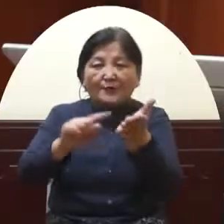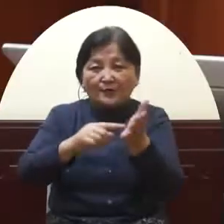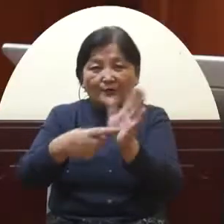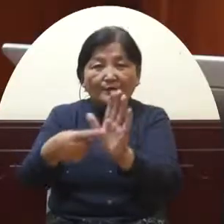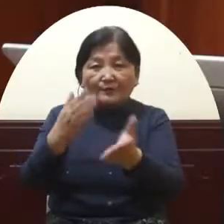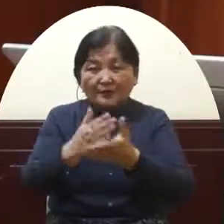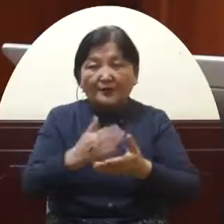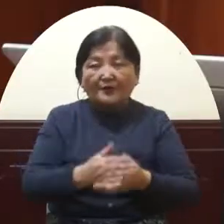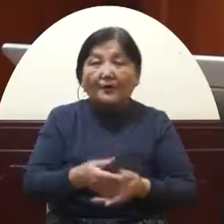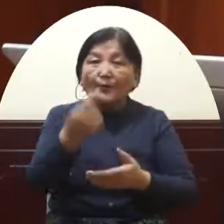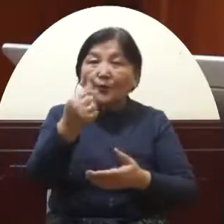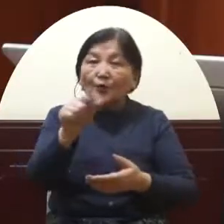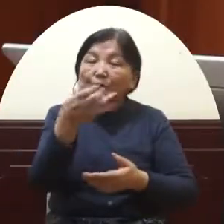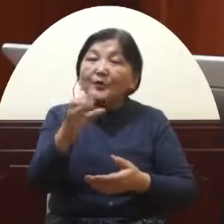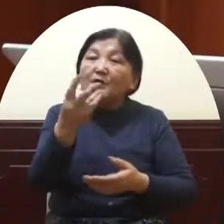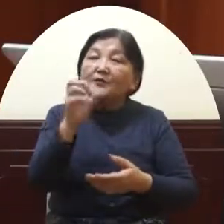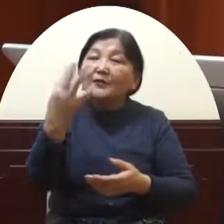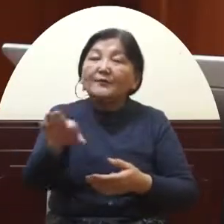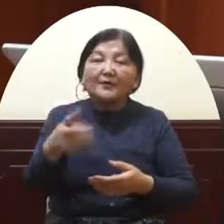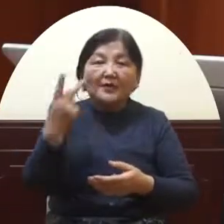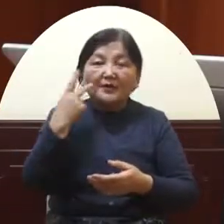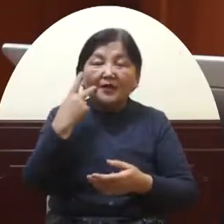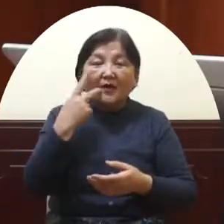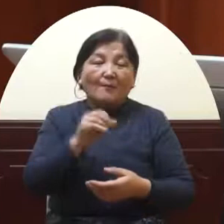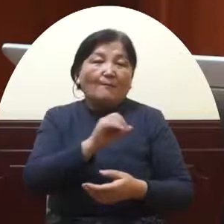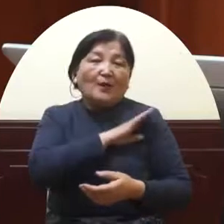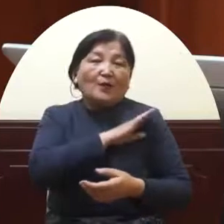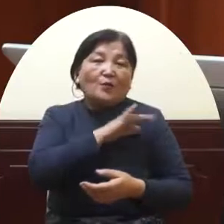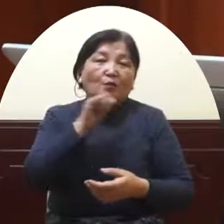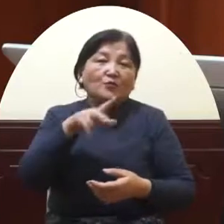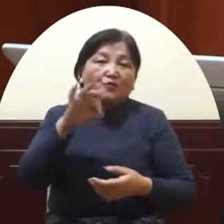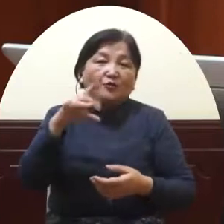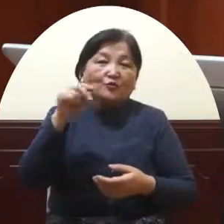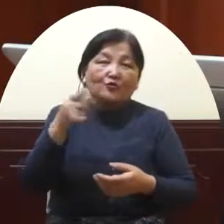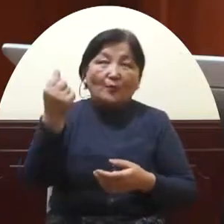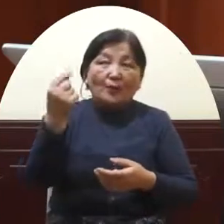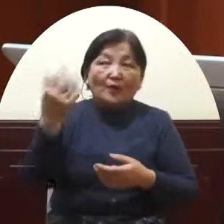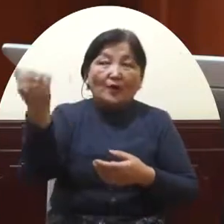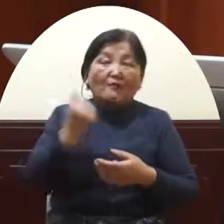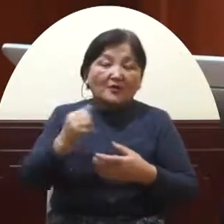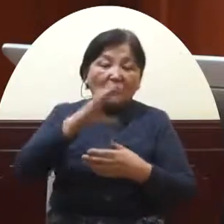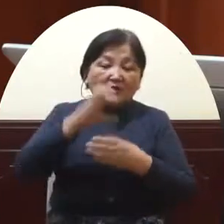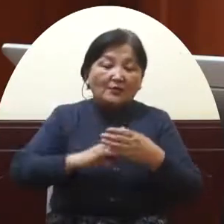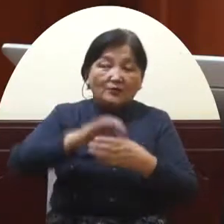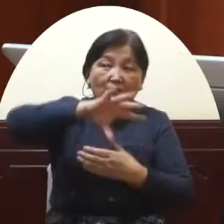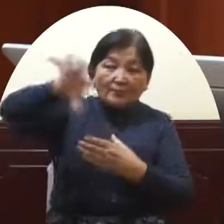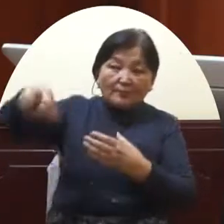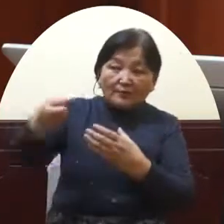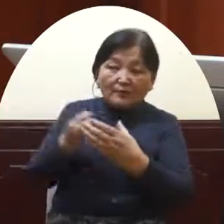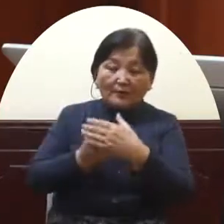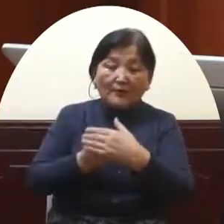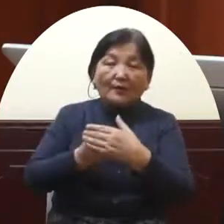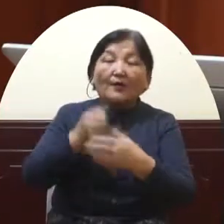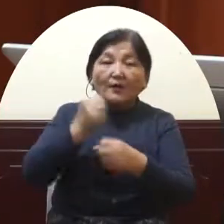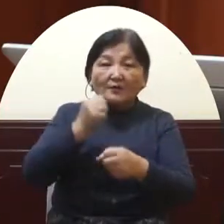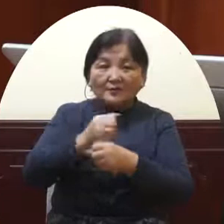За мөнгөтэй нам нэр дэвшигчтэй санхүүждэг. Олон улсын байгууллагын судалгаагаар бол улс төрийн намуудад сонгуулийн